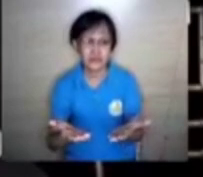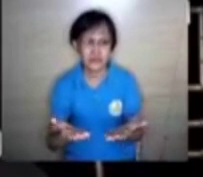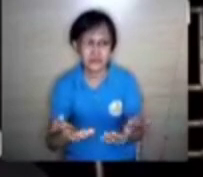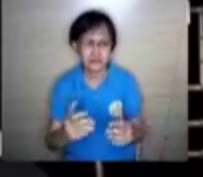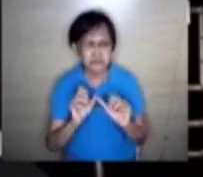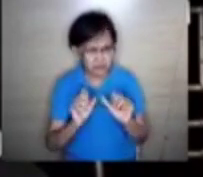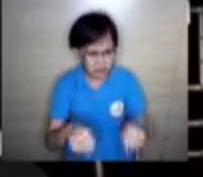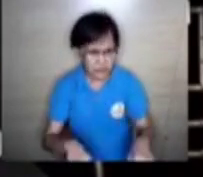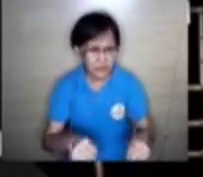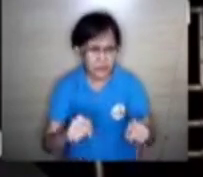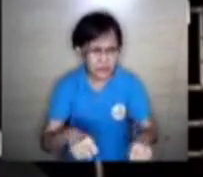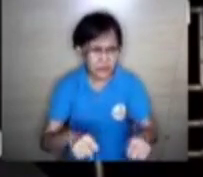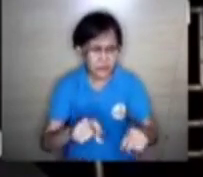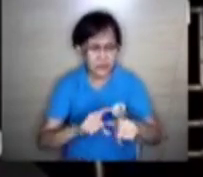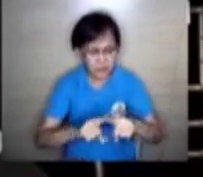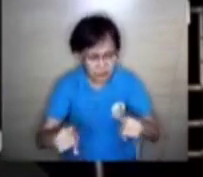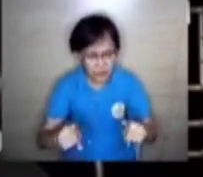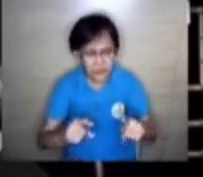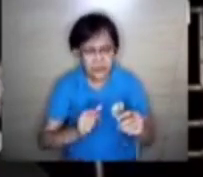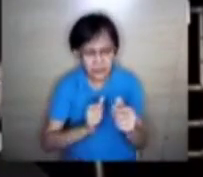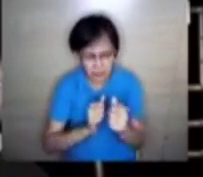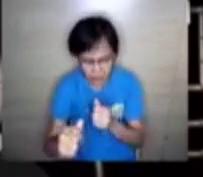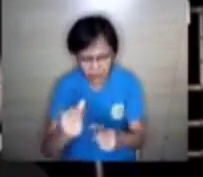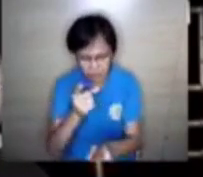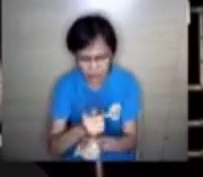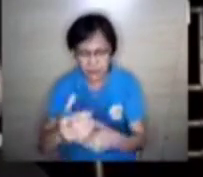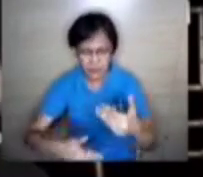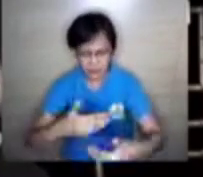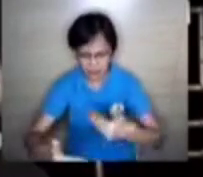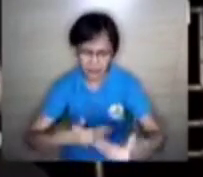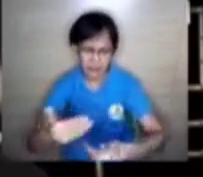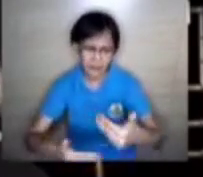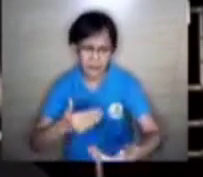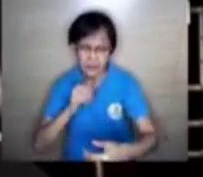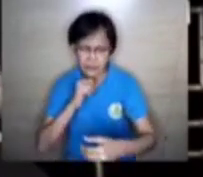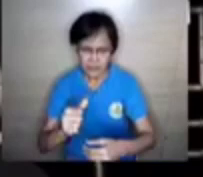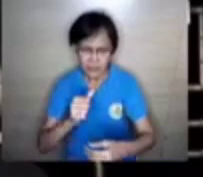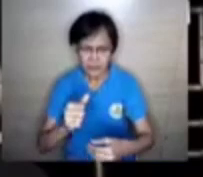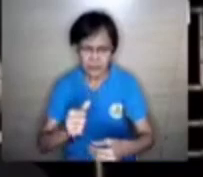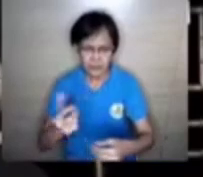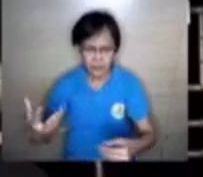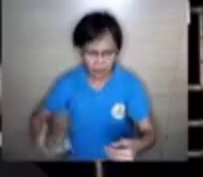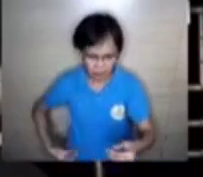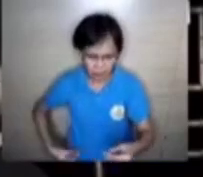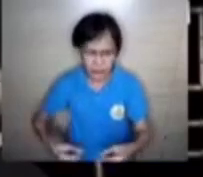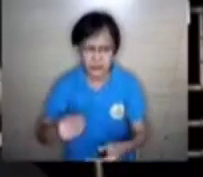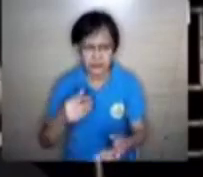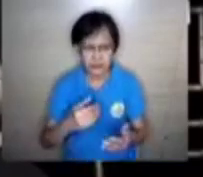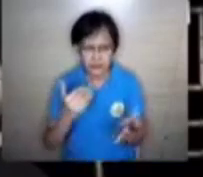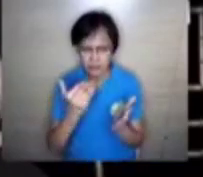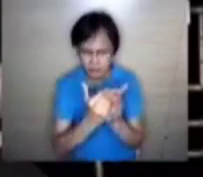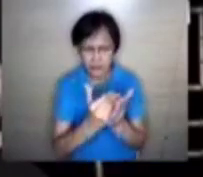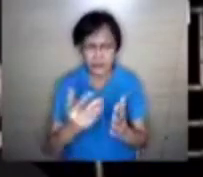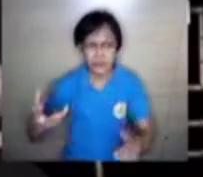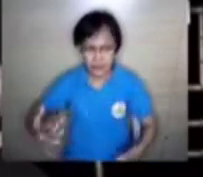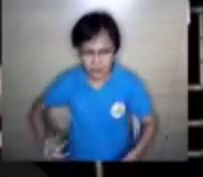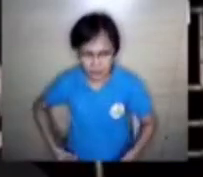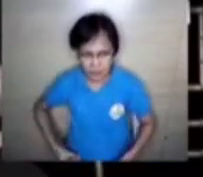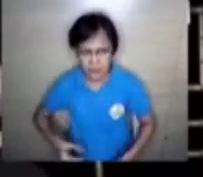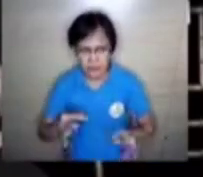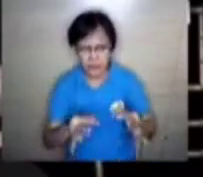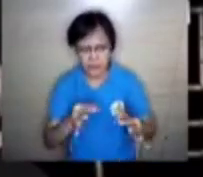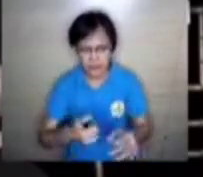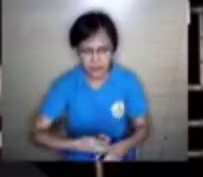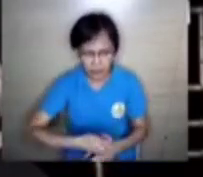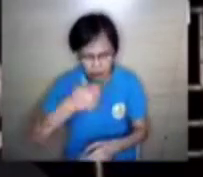Pero dumaan kayo sa tamang proseso. Hindi kayo papaboran. Kung manalo man sila, hindi ko na kailangan